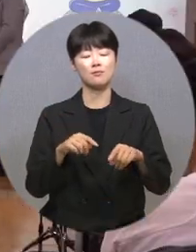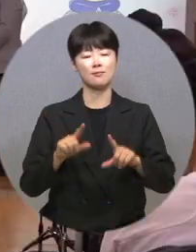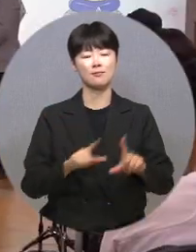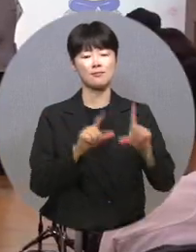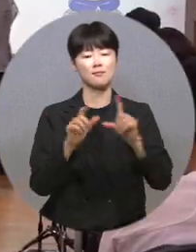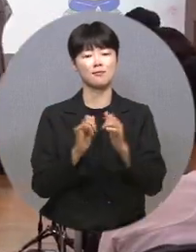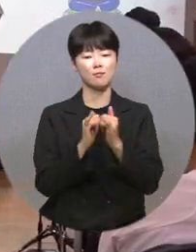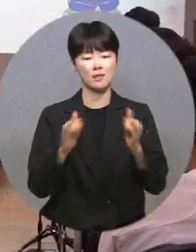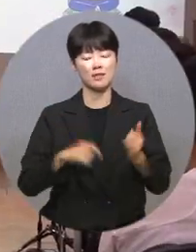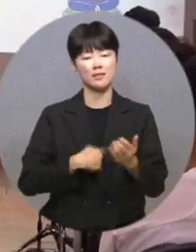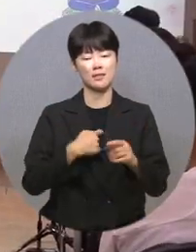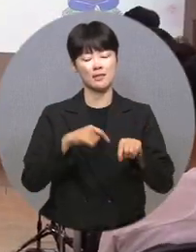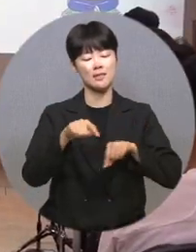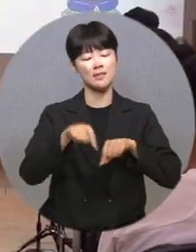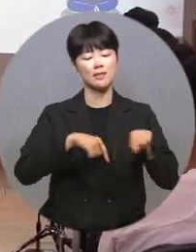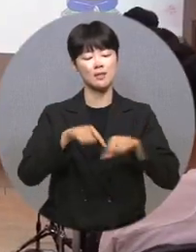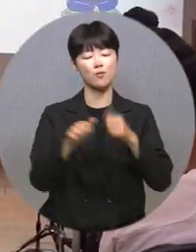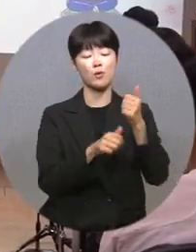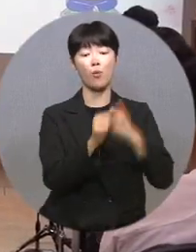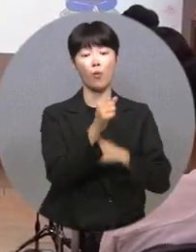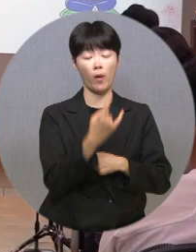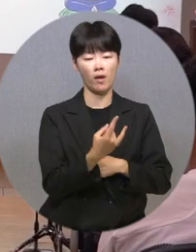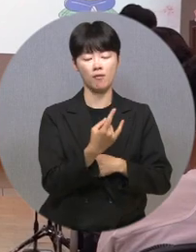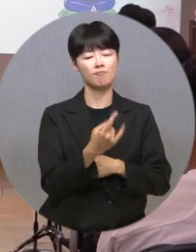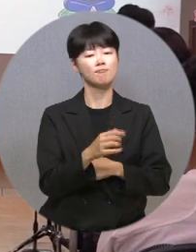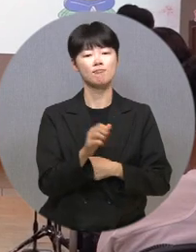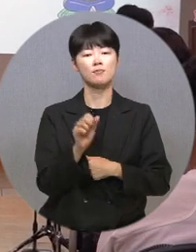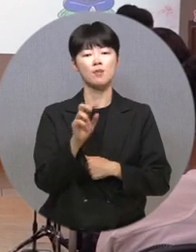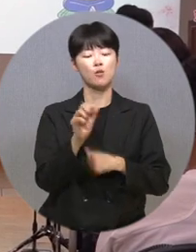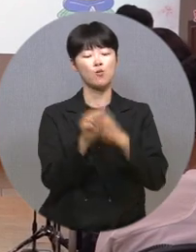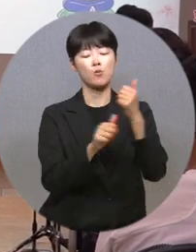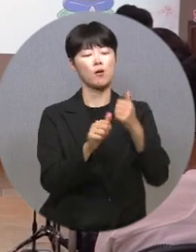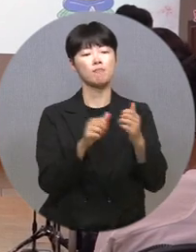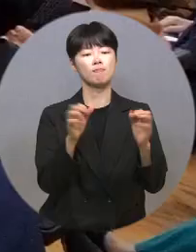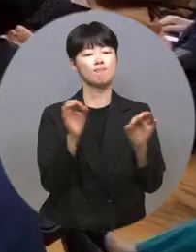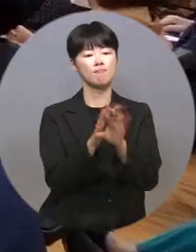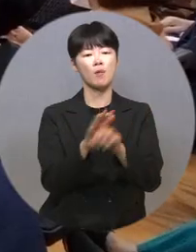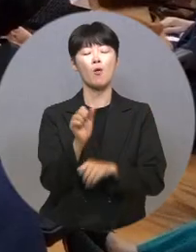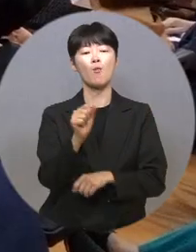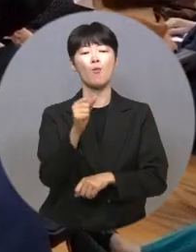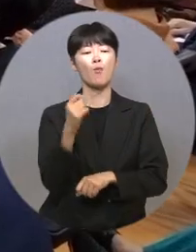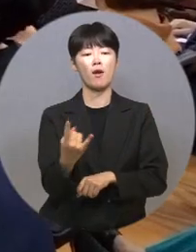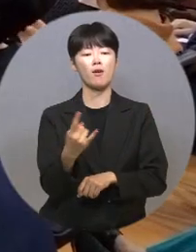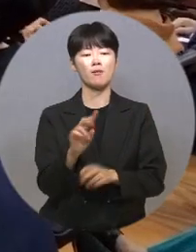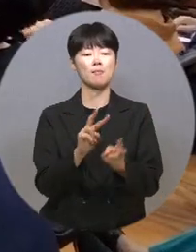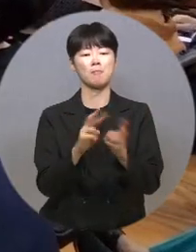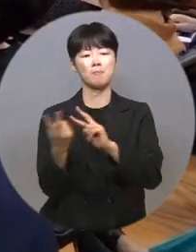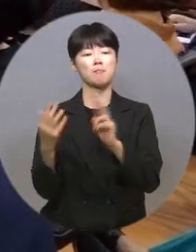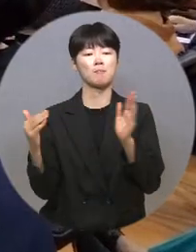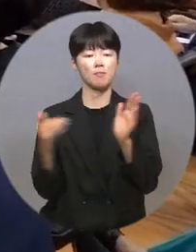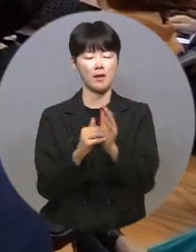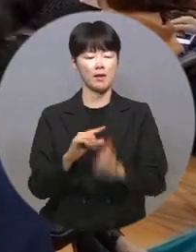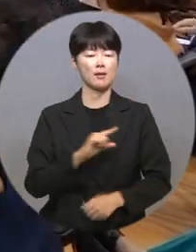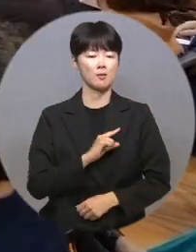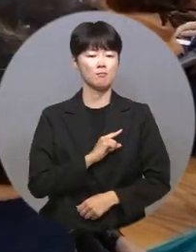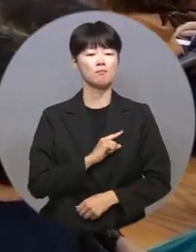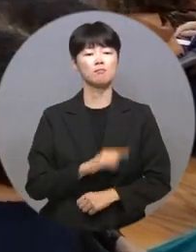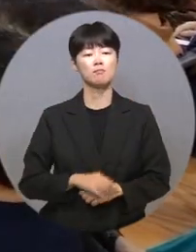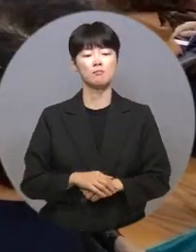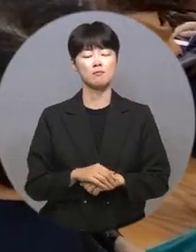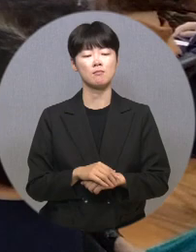전환했으며 2022년 8월 현재 31명의 자치위원으로 구성되어 있습니다. 이날